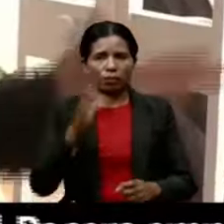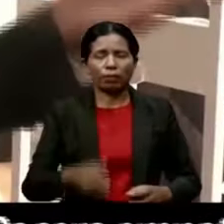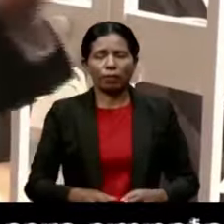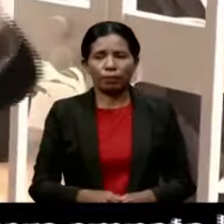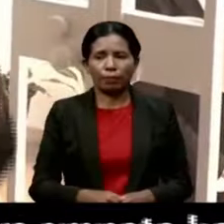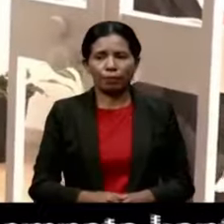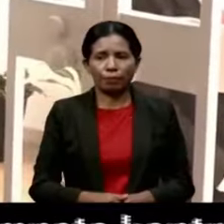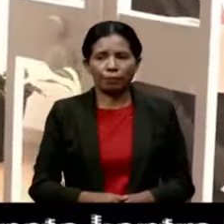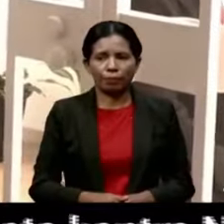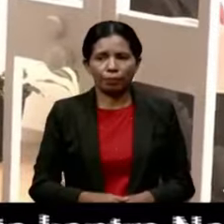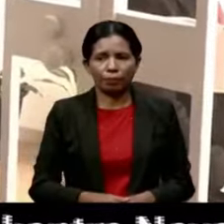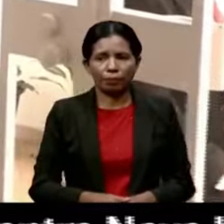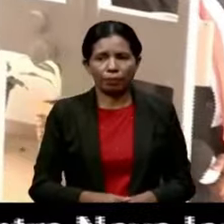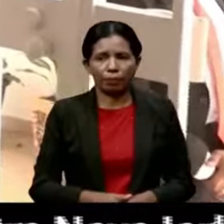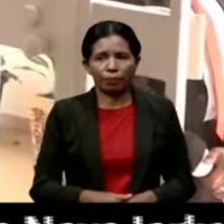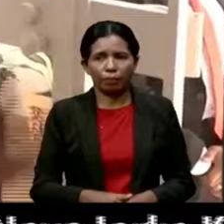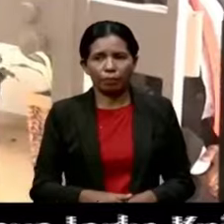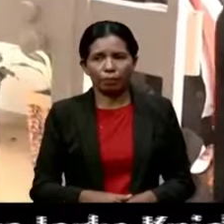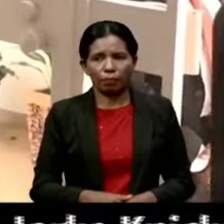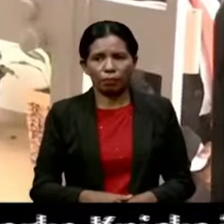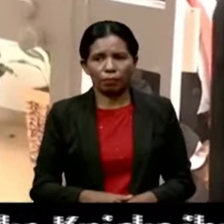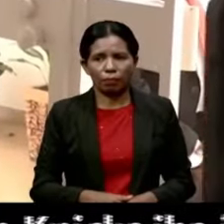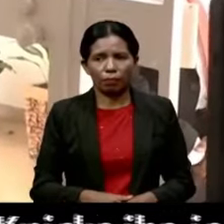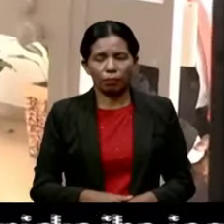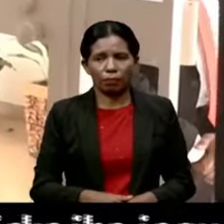Saya memuna waktu